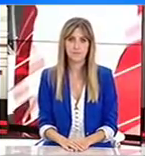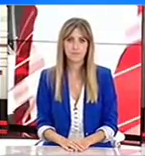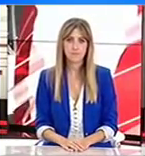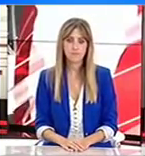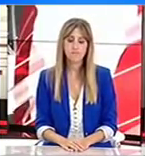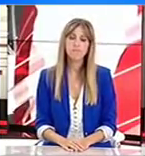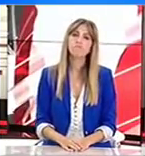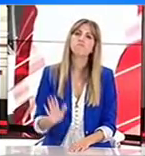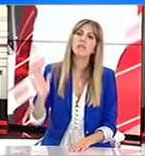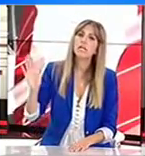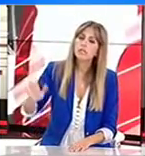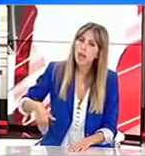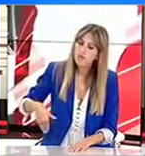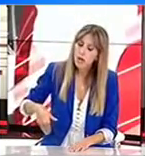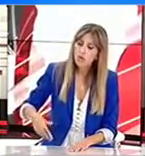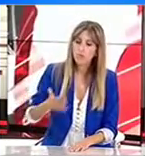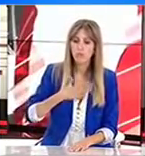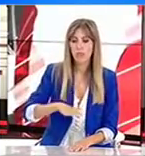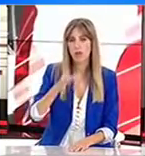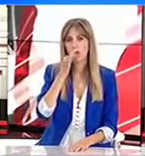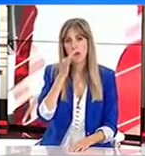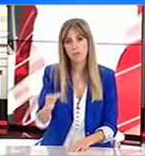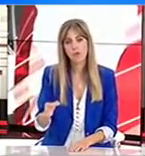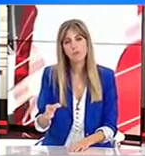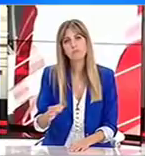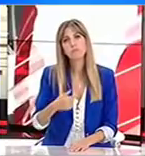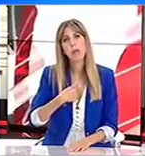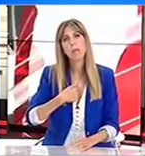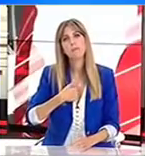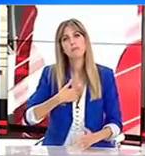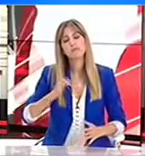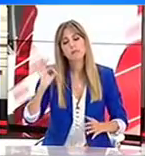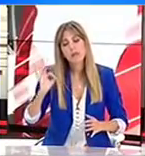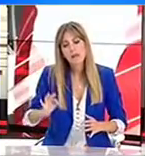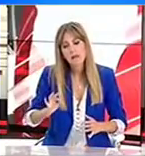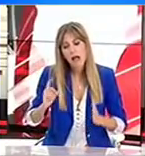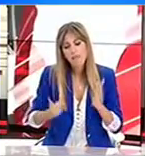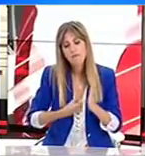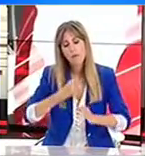Θέλω τέλος να σας πω ότι κάθε προσπάθεια εξυγίανσης, κάθε προσπάθεια